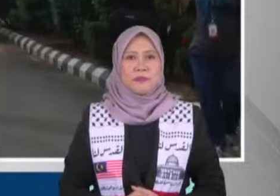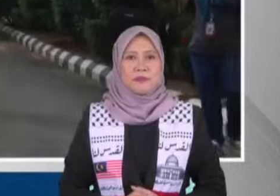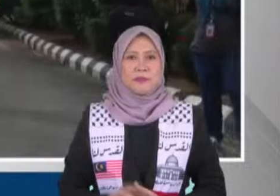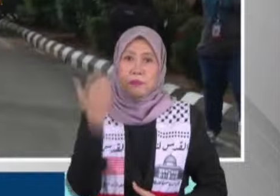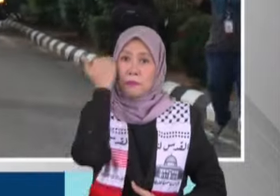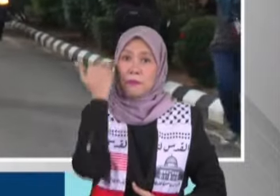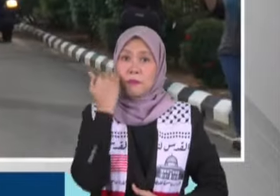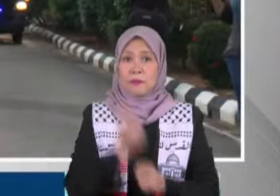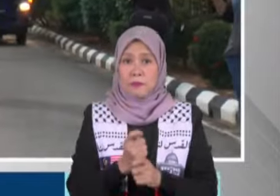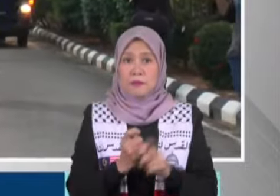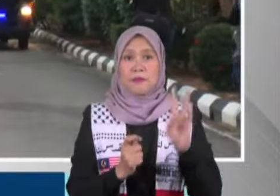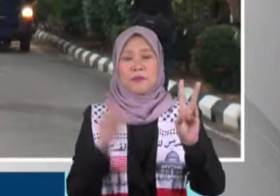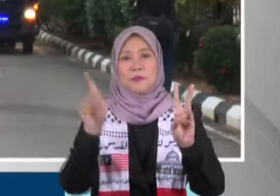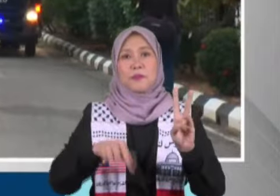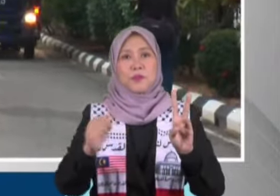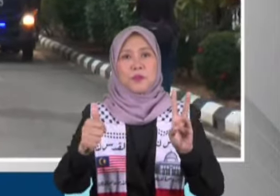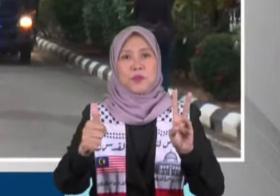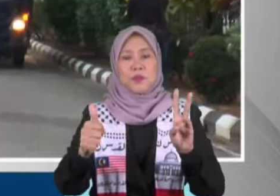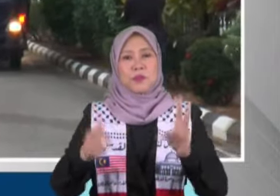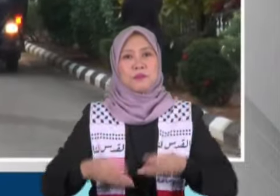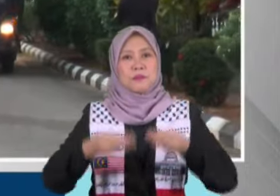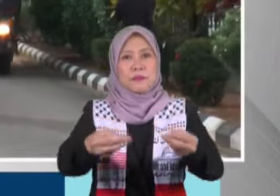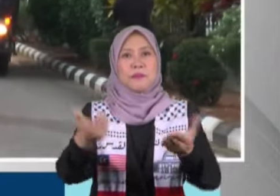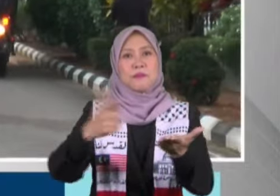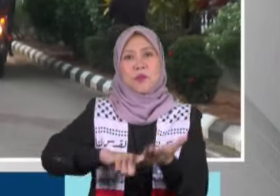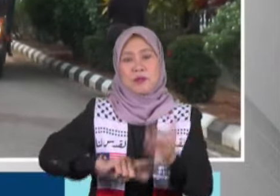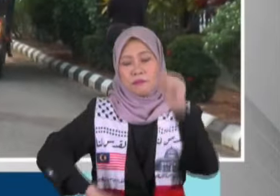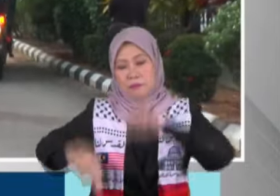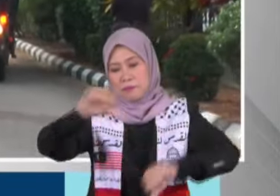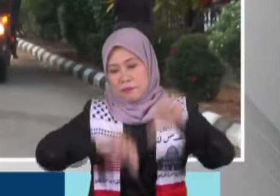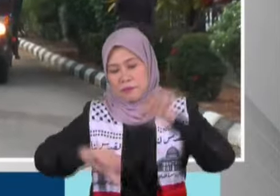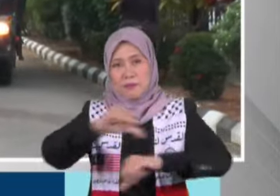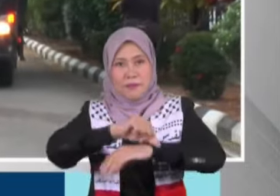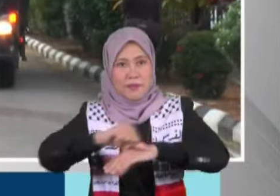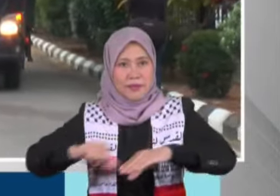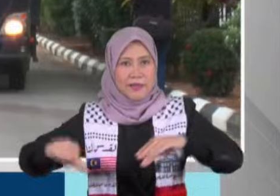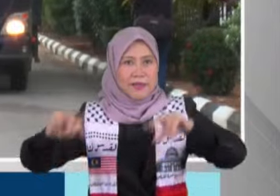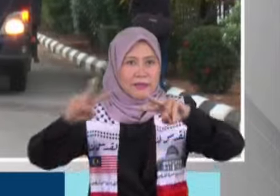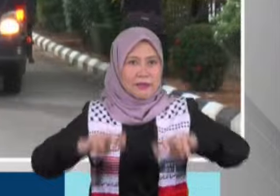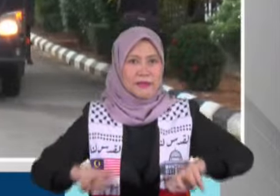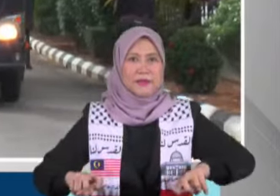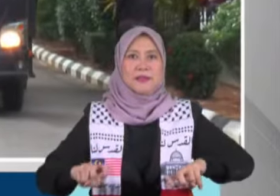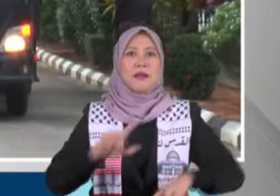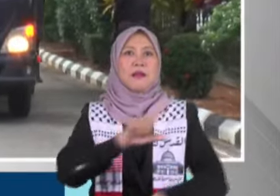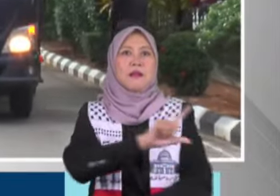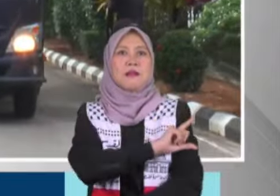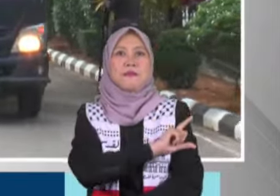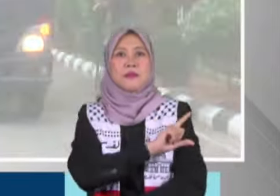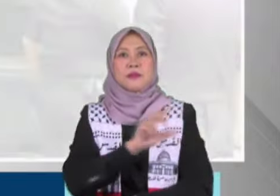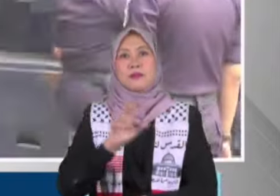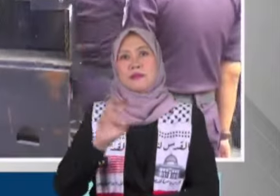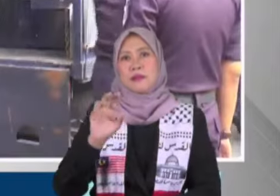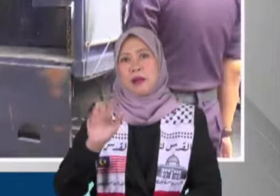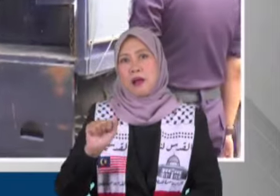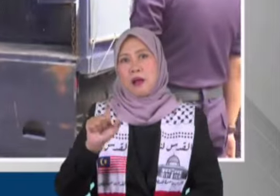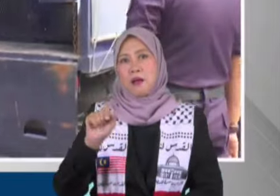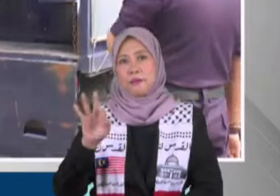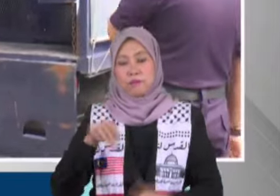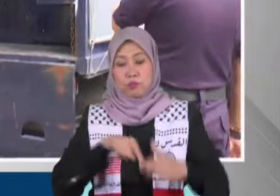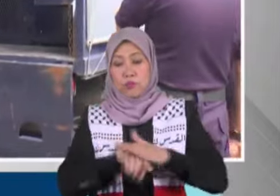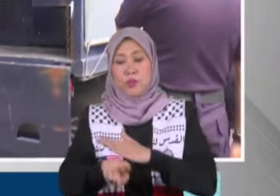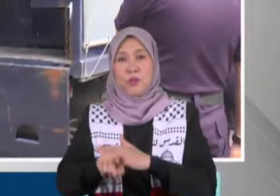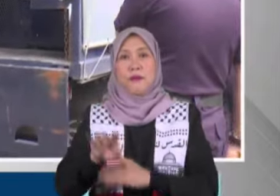Mahkamah menetapkan 7 Oktober ini bagi serahan laporan kimia dan bedah siasat kes Lance Corporal Muhammad Alif Menjani yang didakwa membunuh Nur